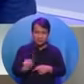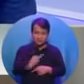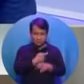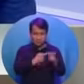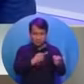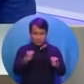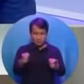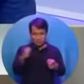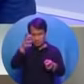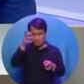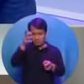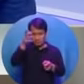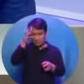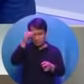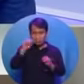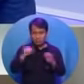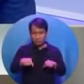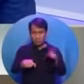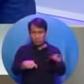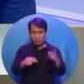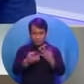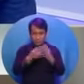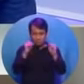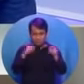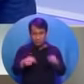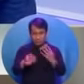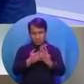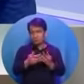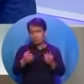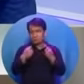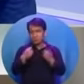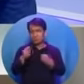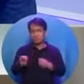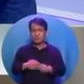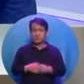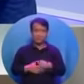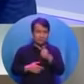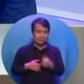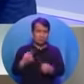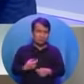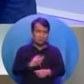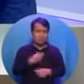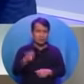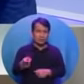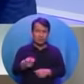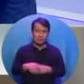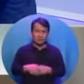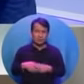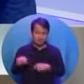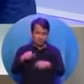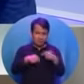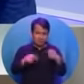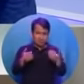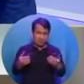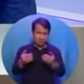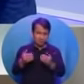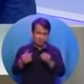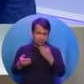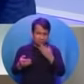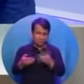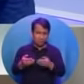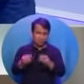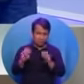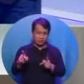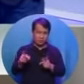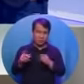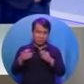kang makasuhan dyan? Pwede kang makulong? Ay, hindi ko naman po, sir. Inasaktan po naman. At ang akin lang po naman ay yung aming pag-uusapin. Ang video naman po ng mga